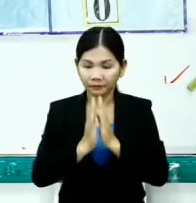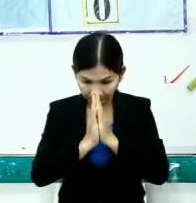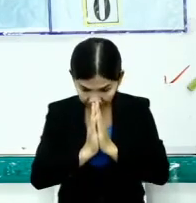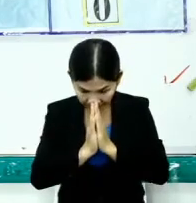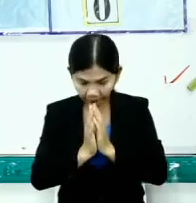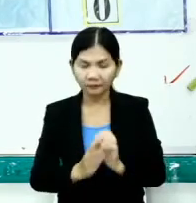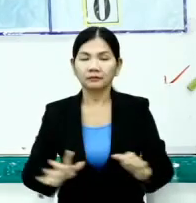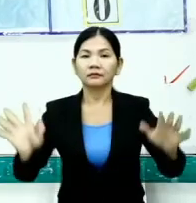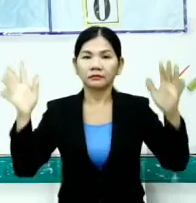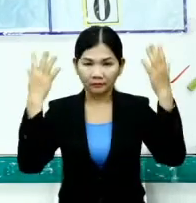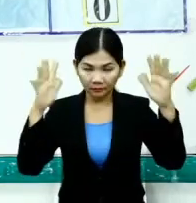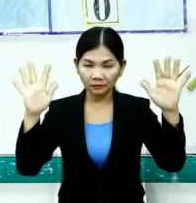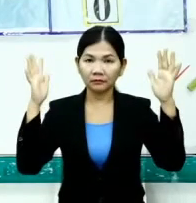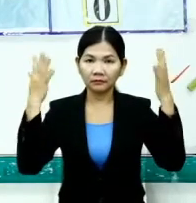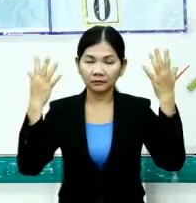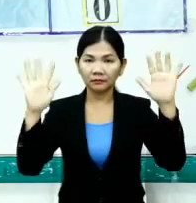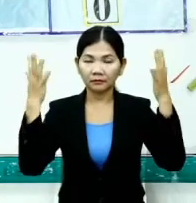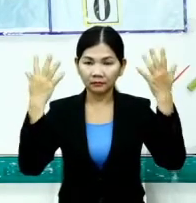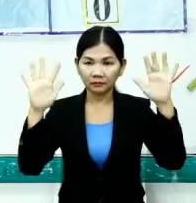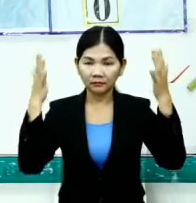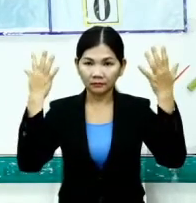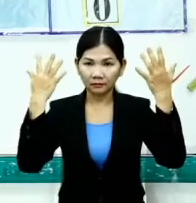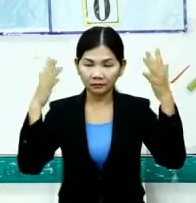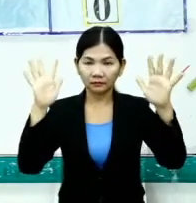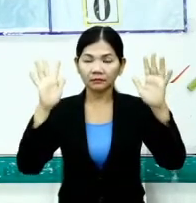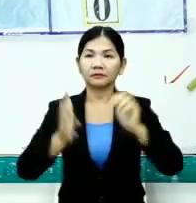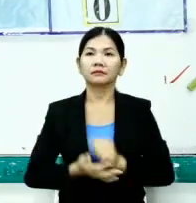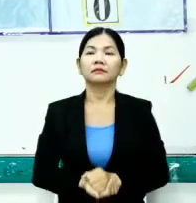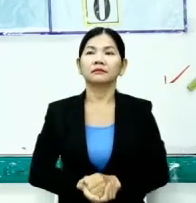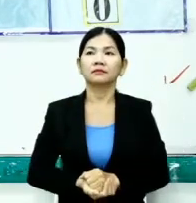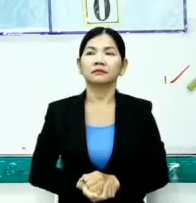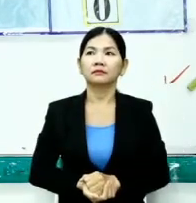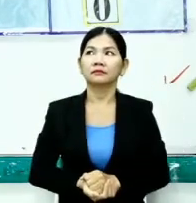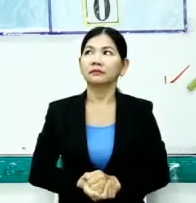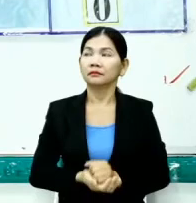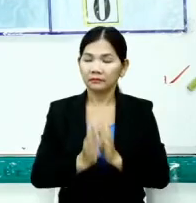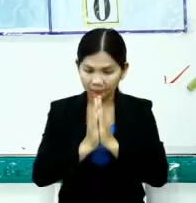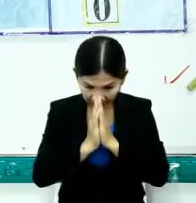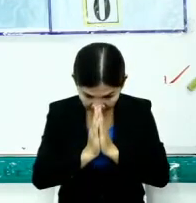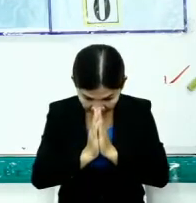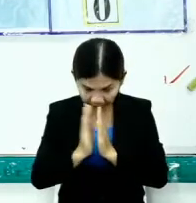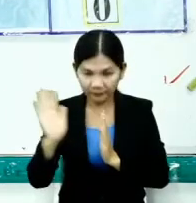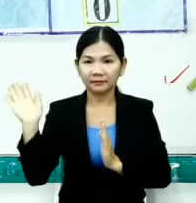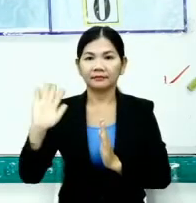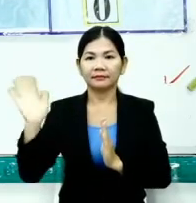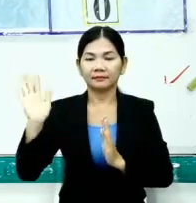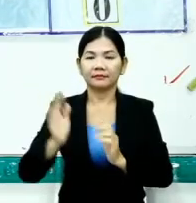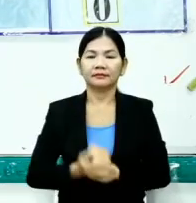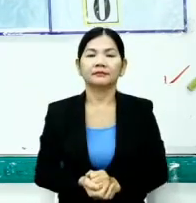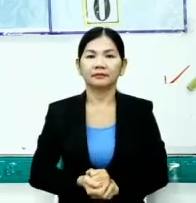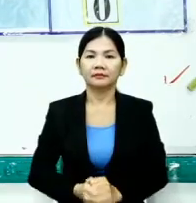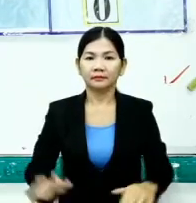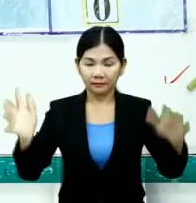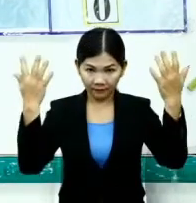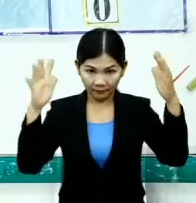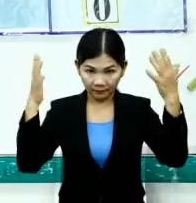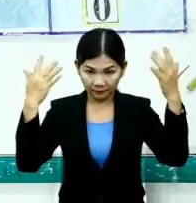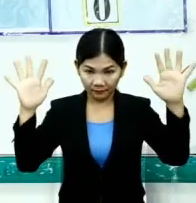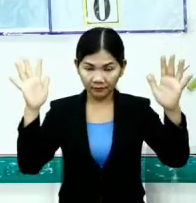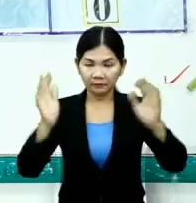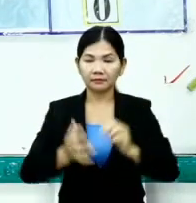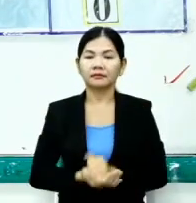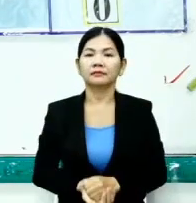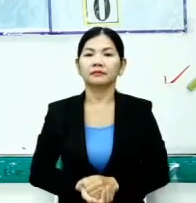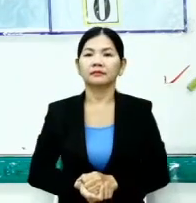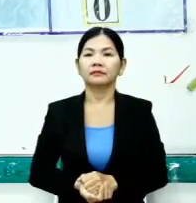បសួរ1 2 3ជុំរៀបលា1 2